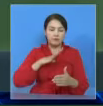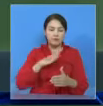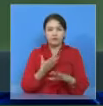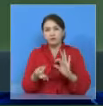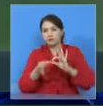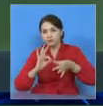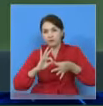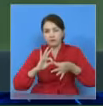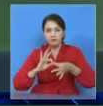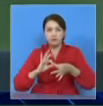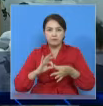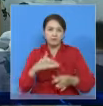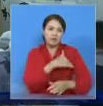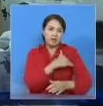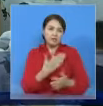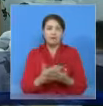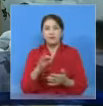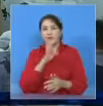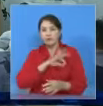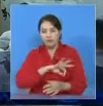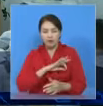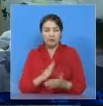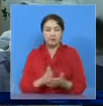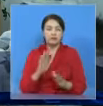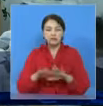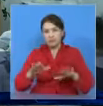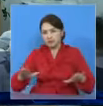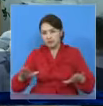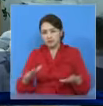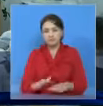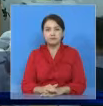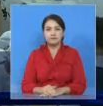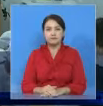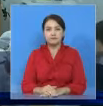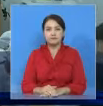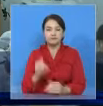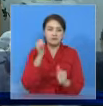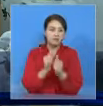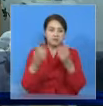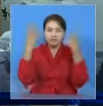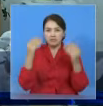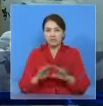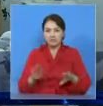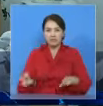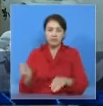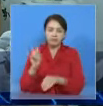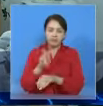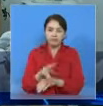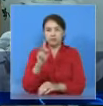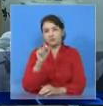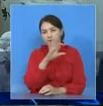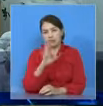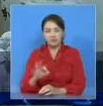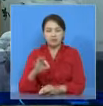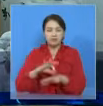очень сложно. Температурный режим используется, детям измеряется температура обязательно. Каждый день дети посещают 100%.